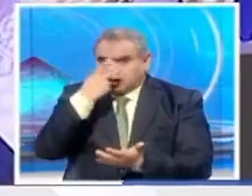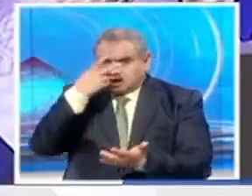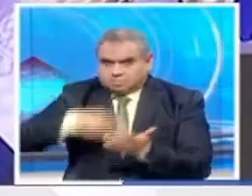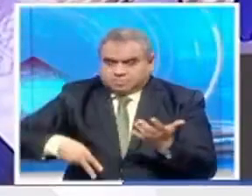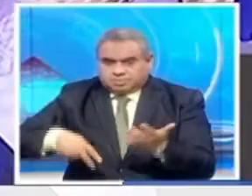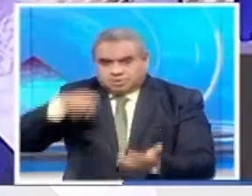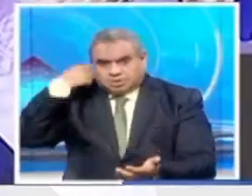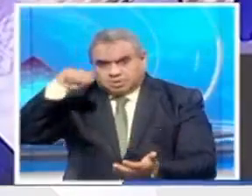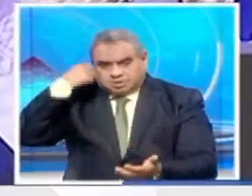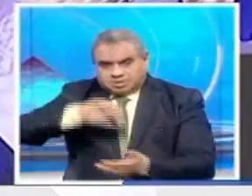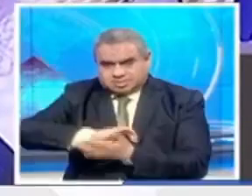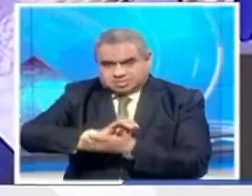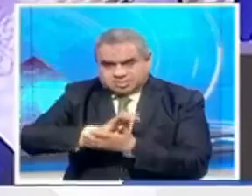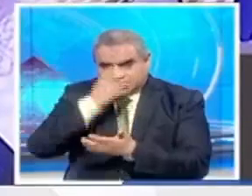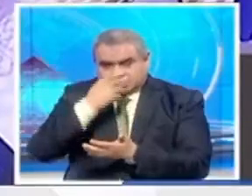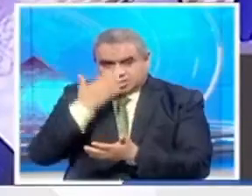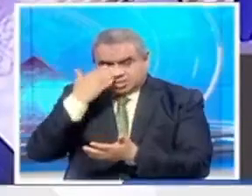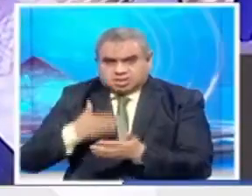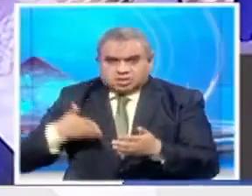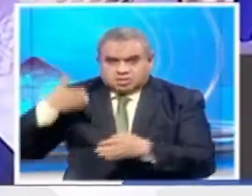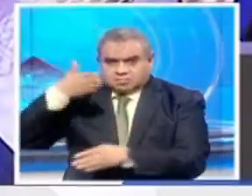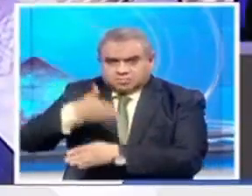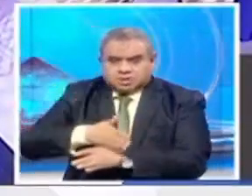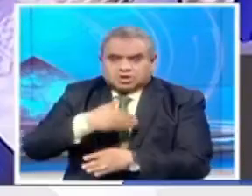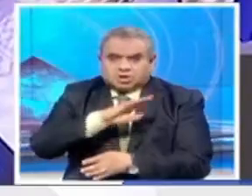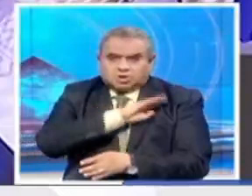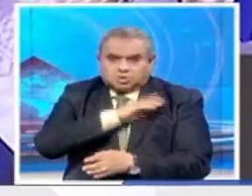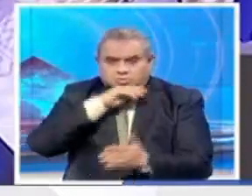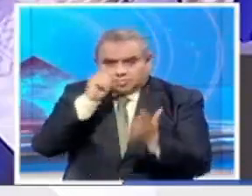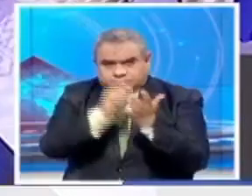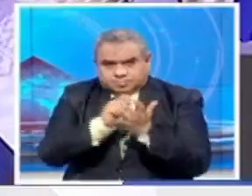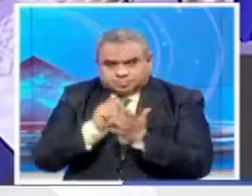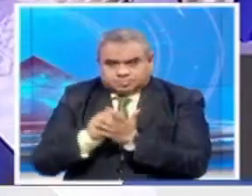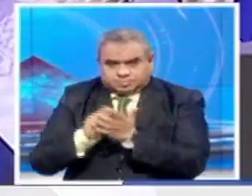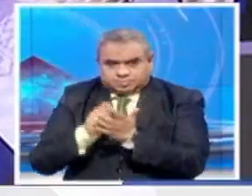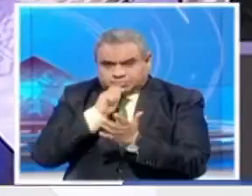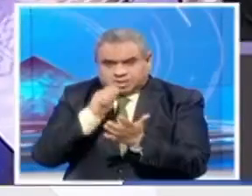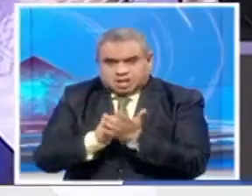من سيادة المشير ان احنا ندخل بقوات، عملنا الاجراءات المطلوبه مع